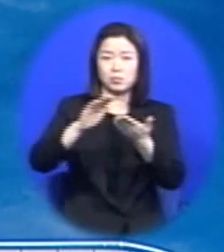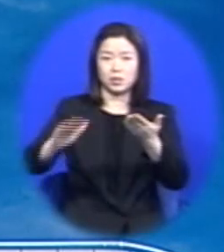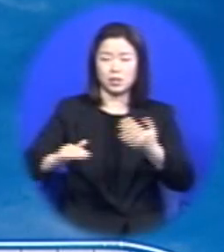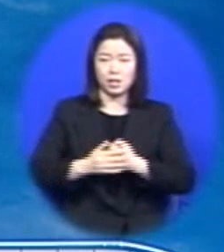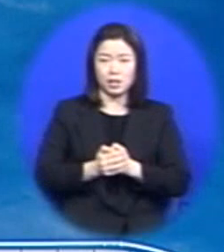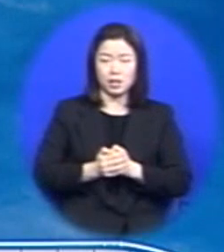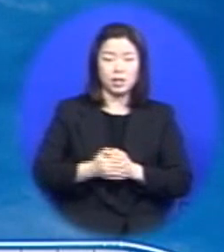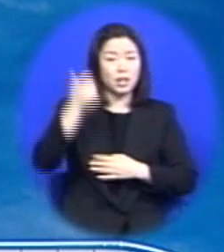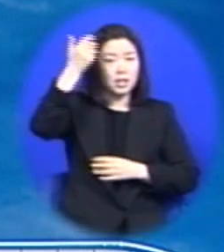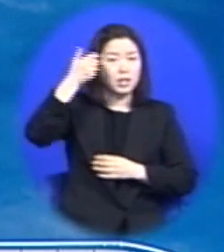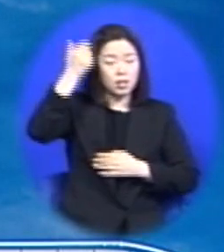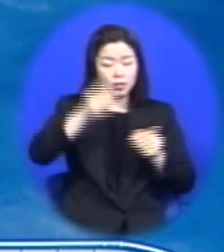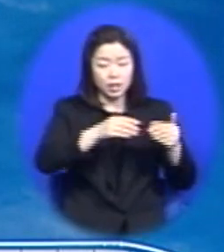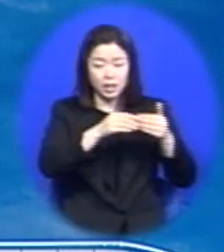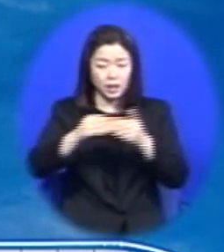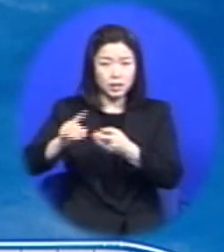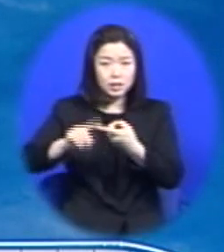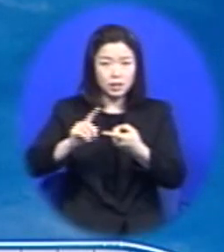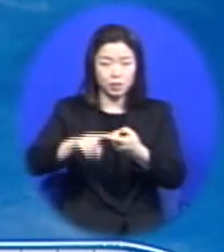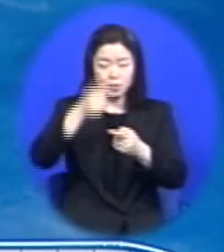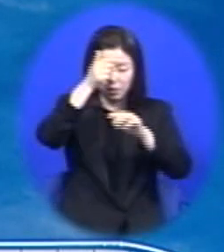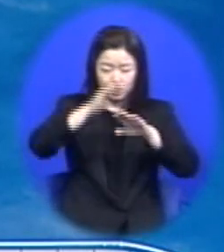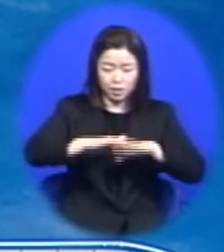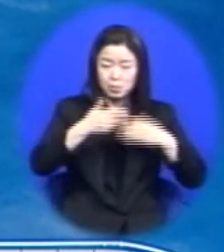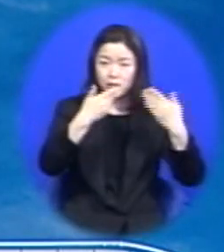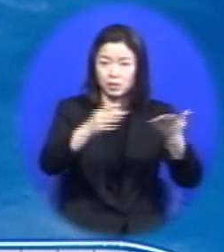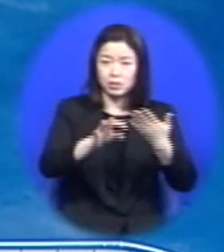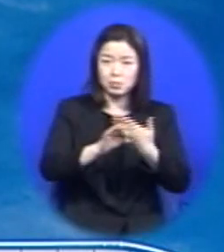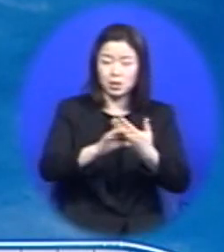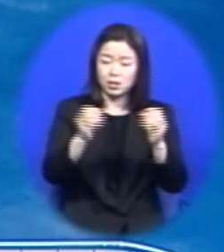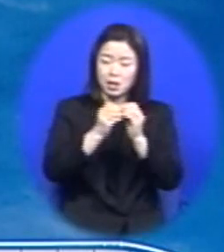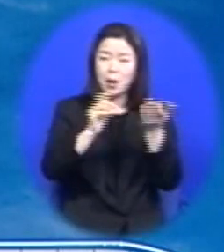영이 이끄는 대로 예배하면 표현이 강해져요.